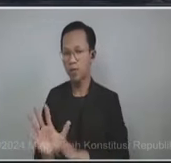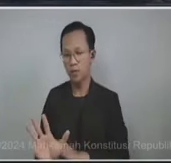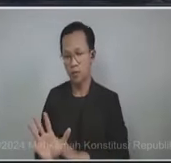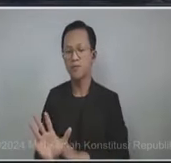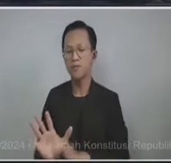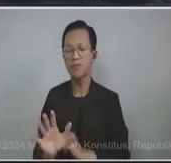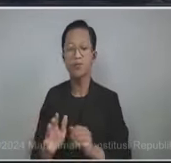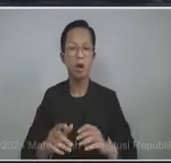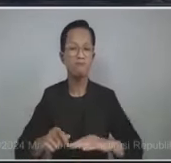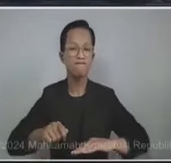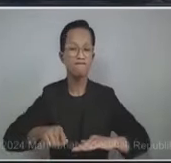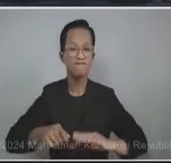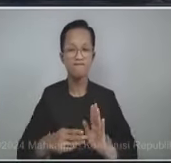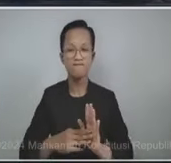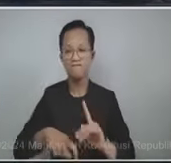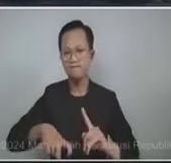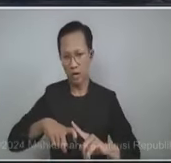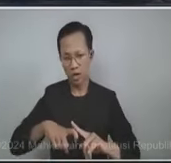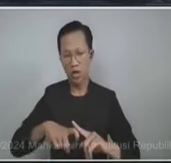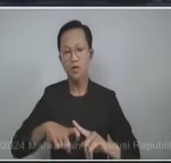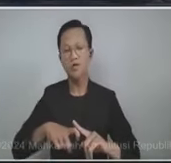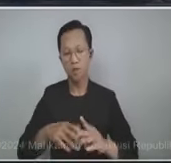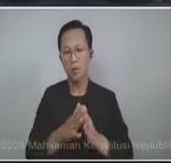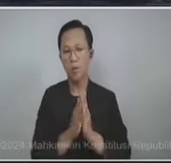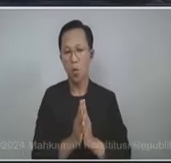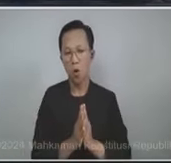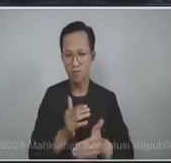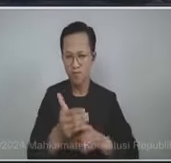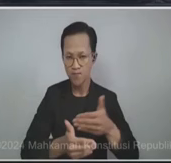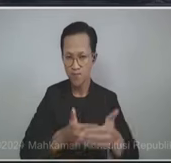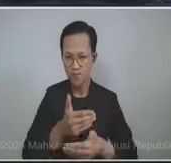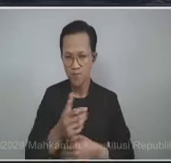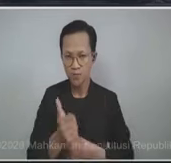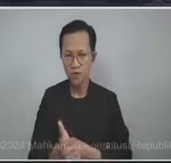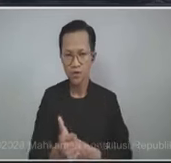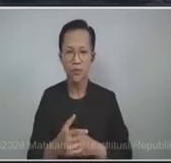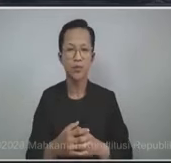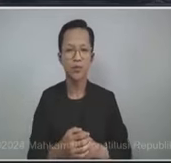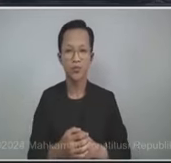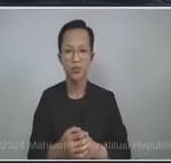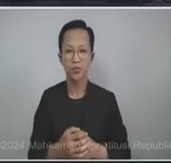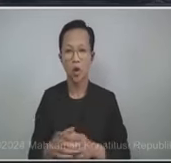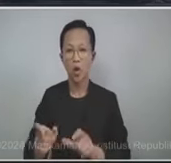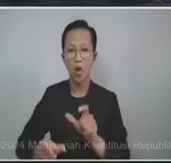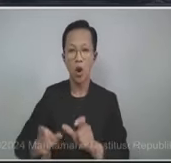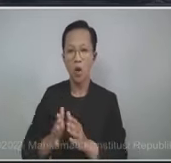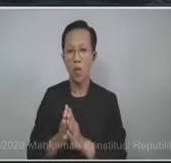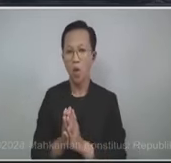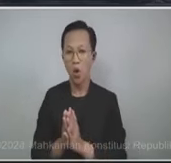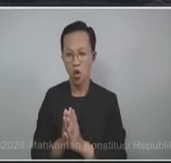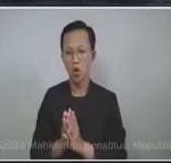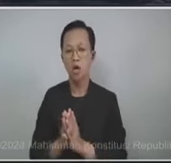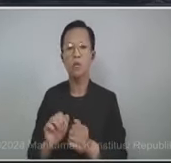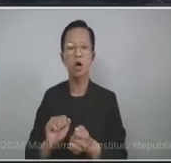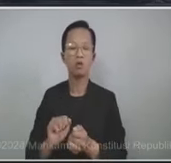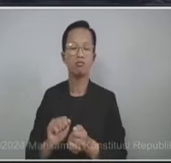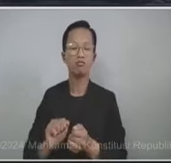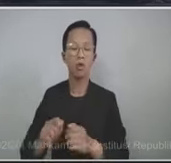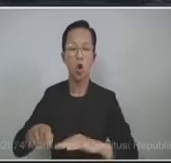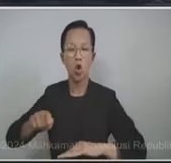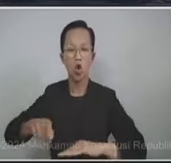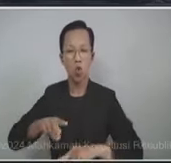mahkamah berwenang mengadili permohonan aquo kedudukan hukum pemohon dan seterusnya dianggap diucapkan dengan demikian